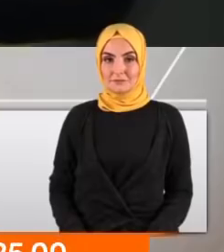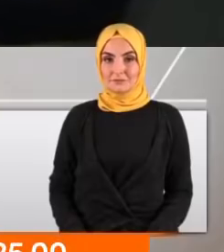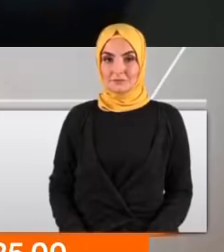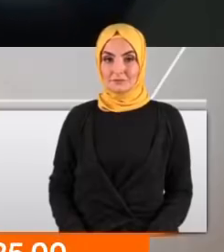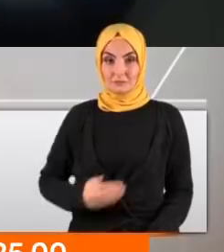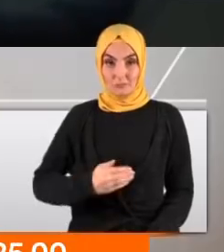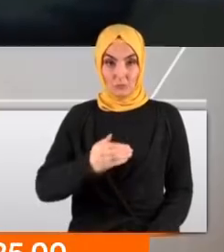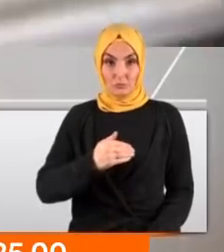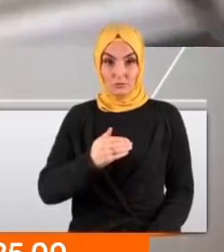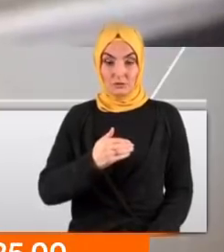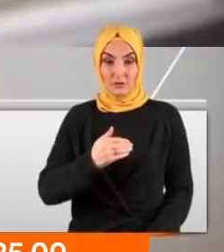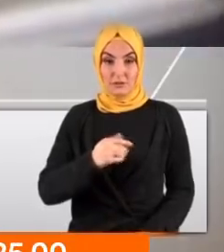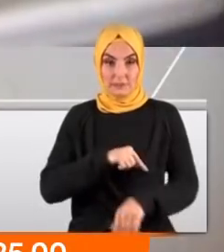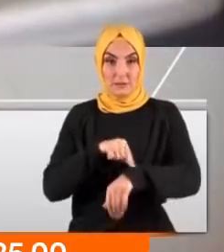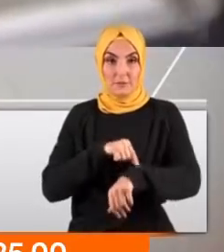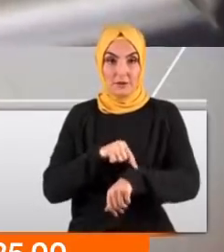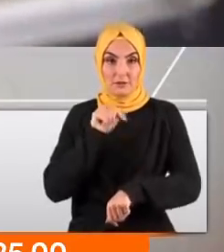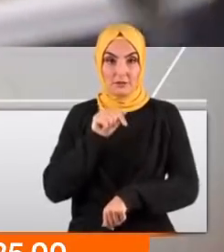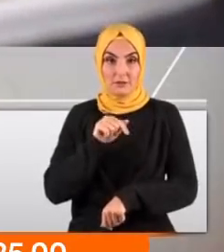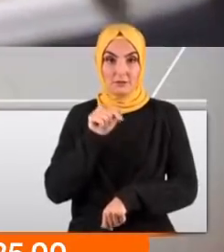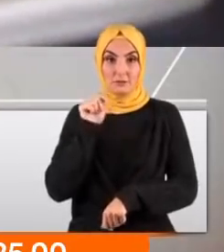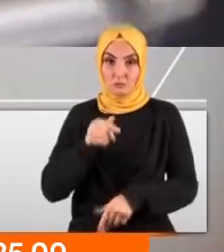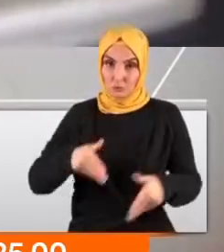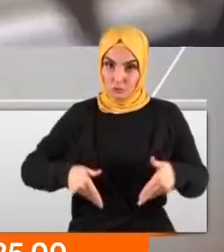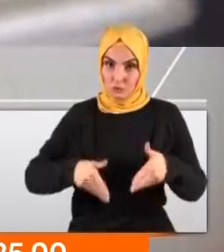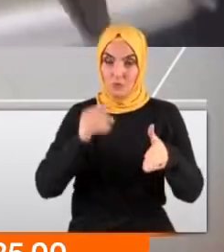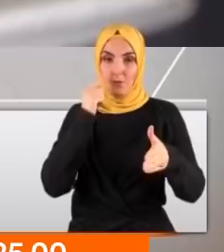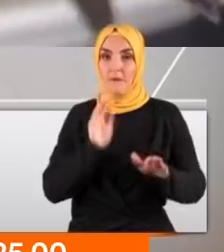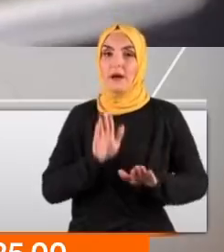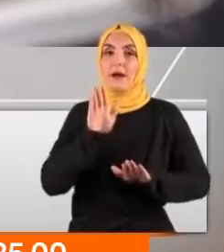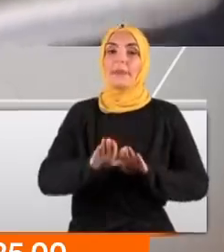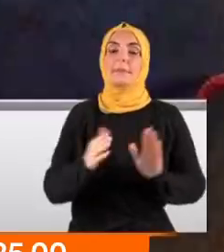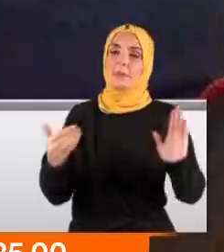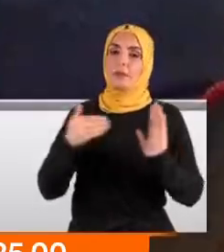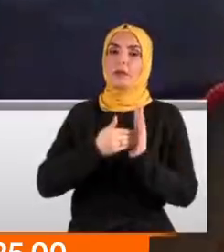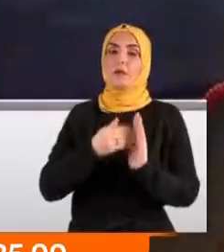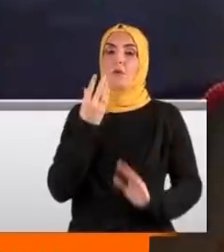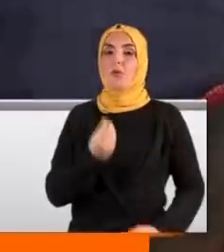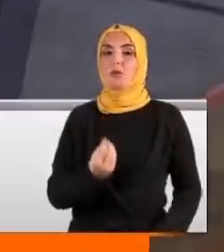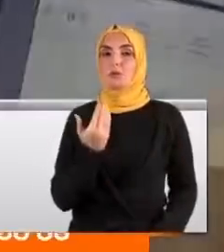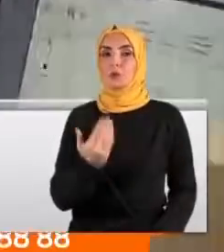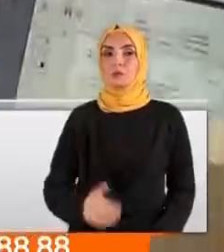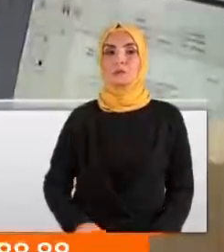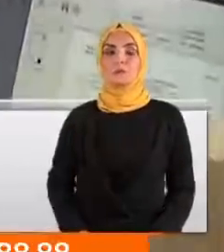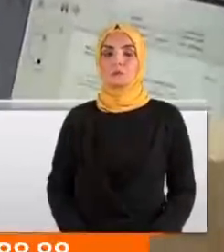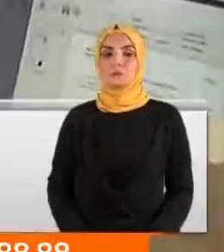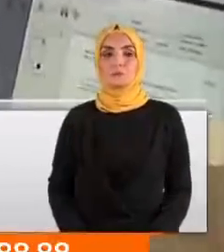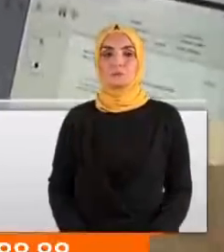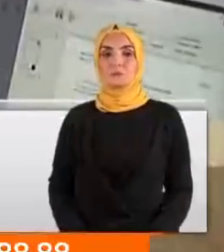Önümüzdeki dönemde bu doğrultuda atacağımız ilave adımlarımız olacak.